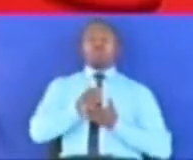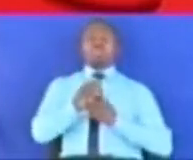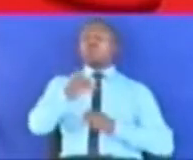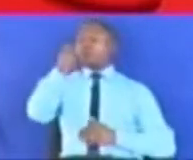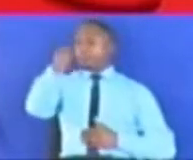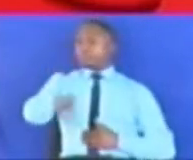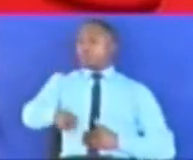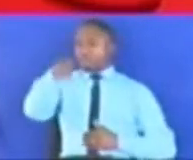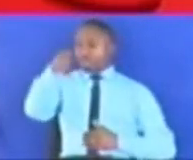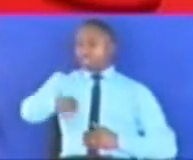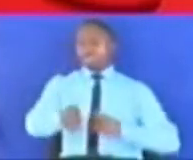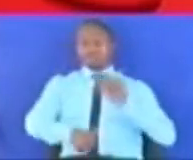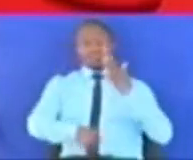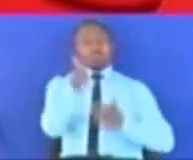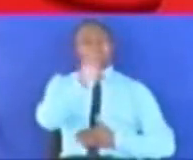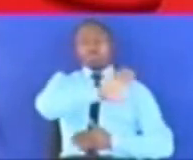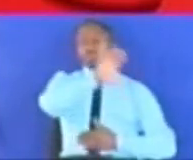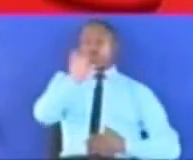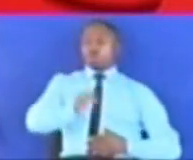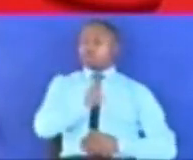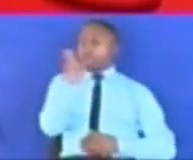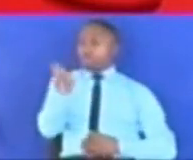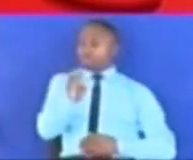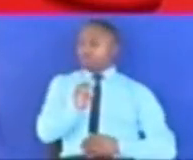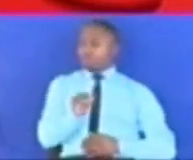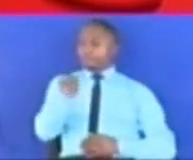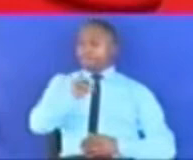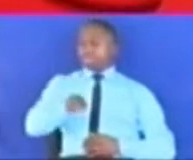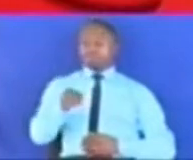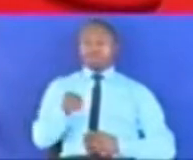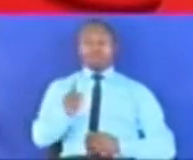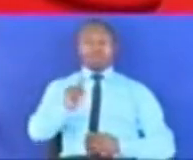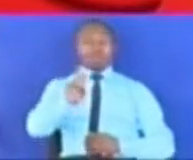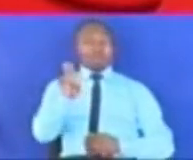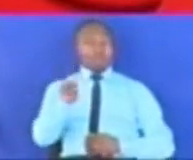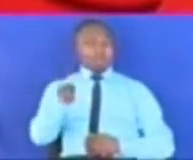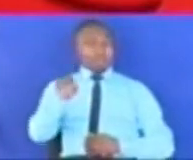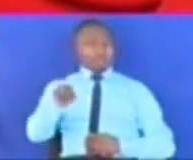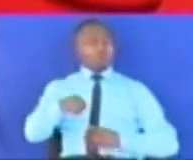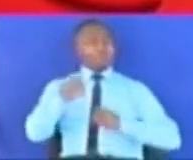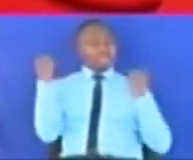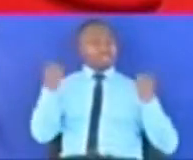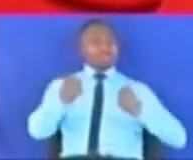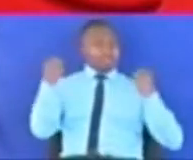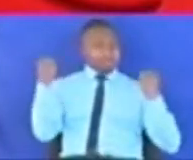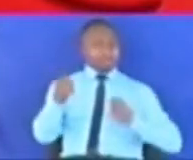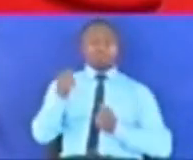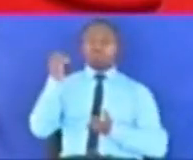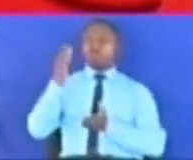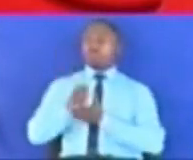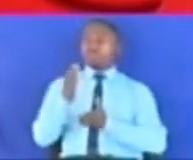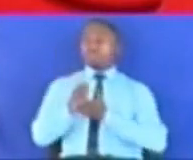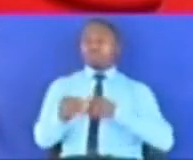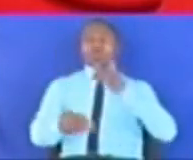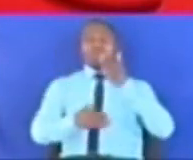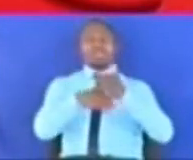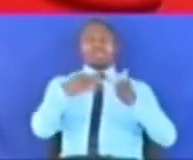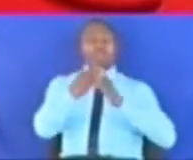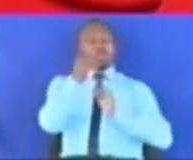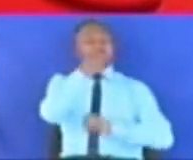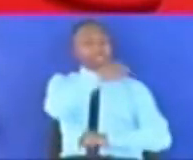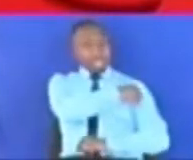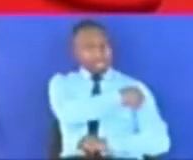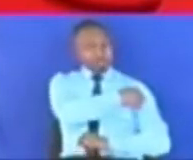sana viongozi wote wa halmashauri ya manispaa ya Kahama kwa juhudi kubwa walizofanya kuhakikisha kwamba wanajenga